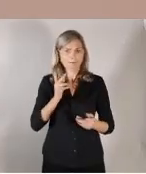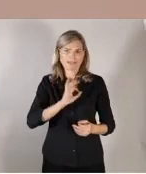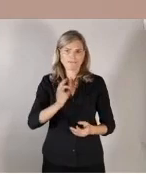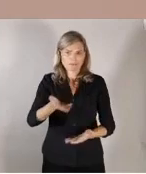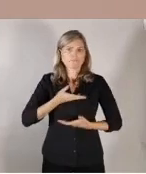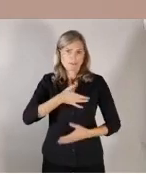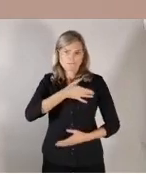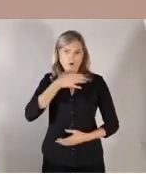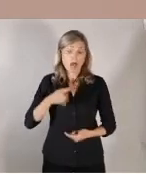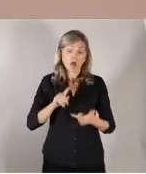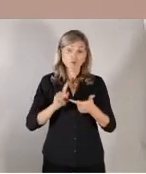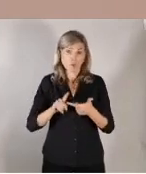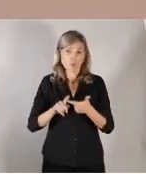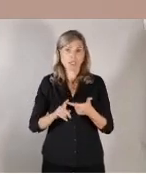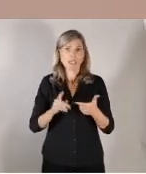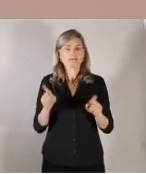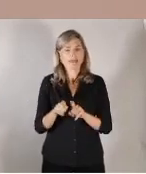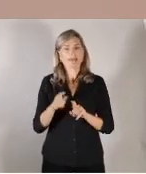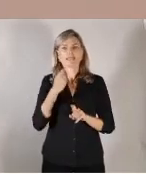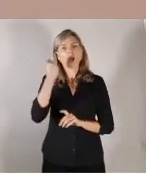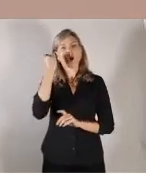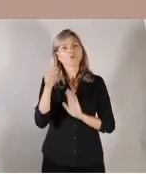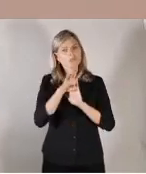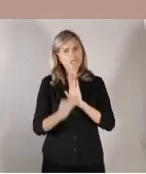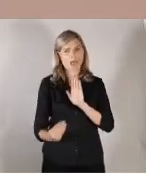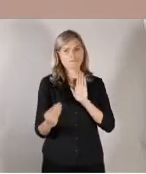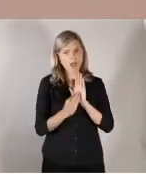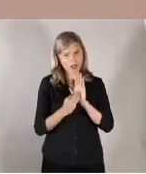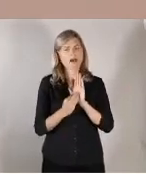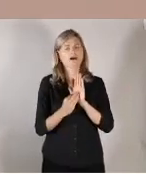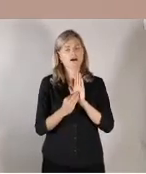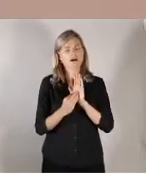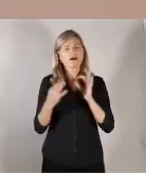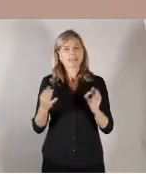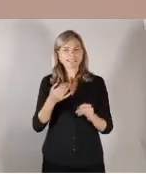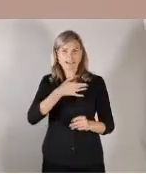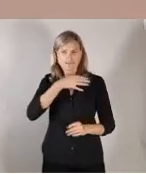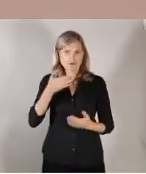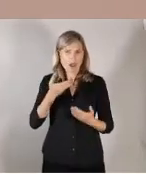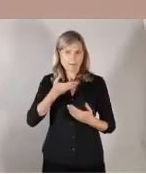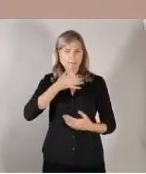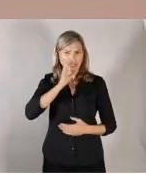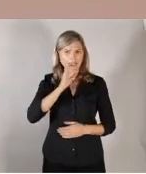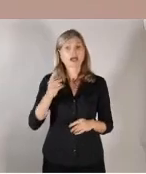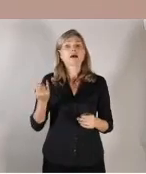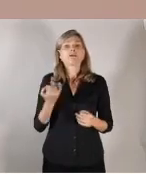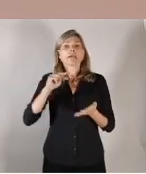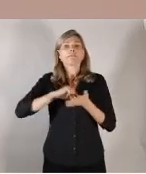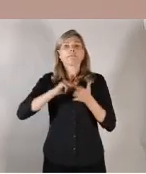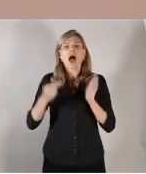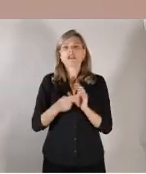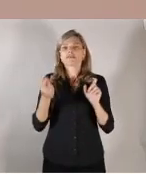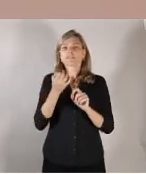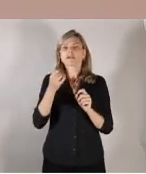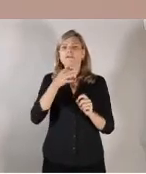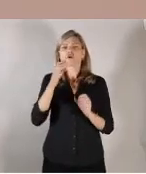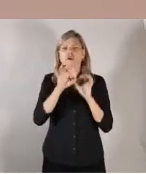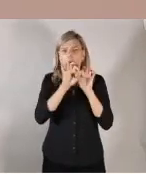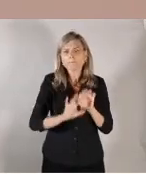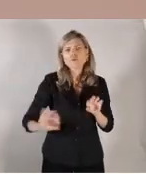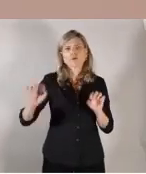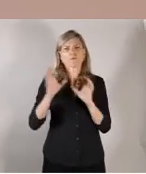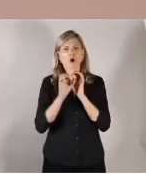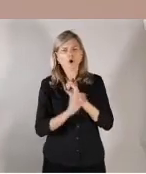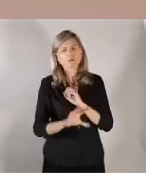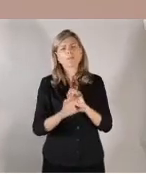Zadruhé zakotvuje ústavní ochranu zdrojů pitné vody a stanoví, že strategická vodohospářská infrastruktura